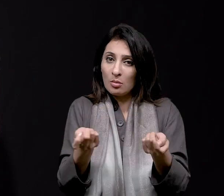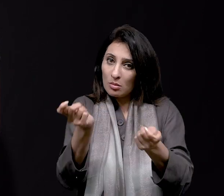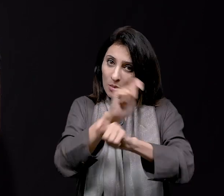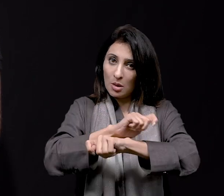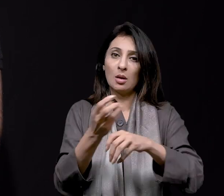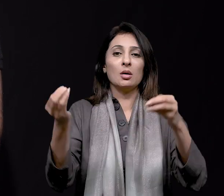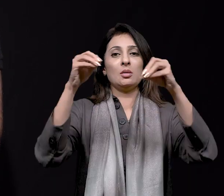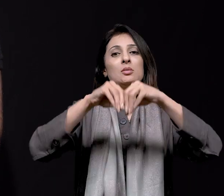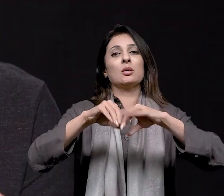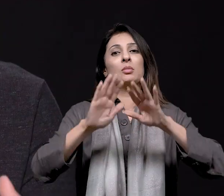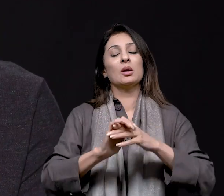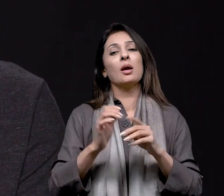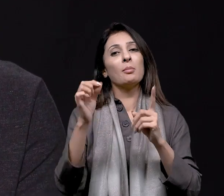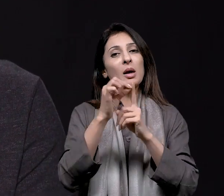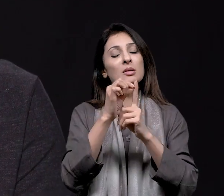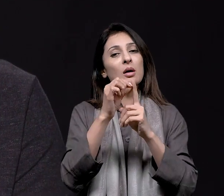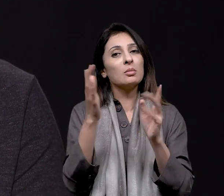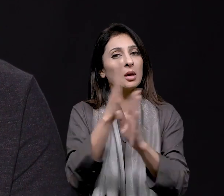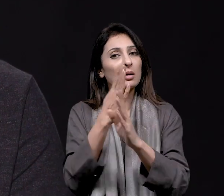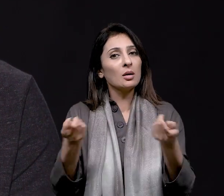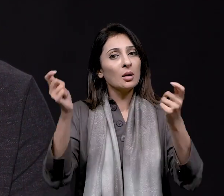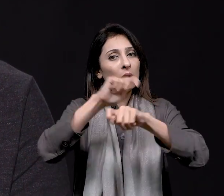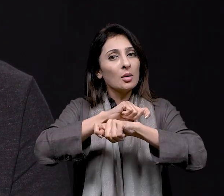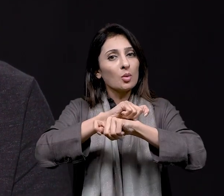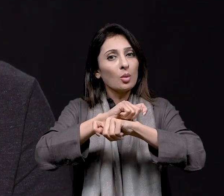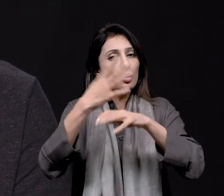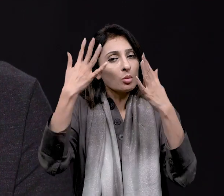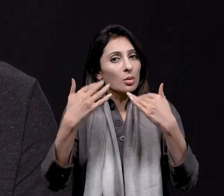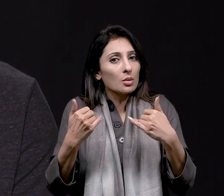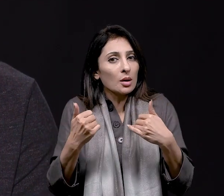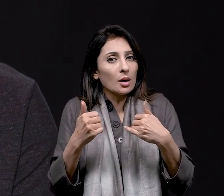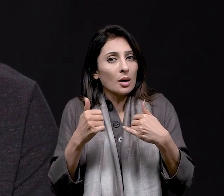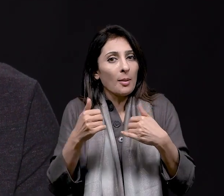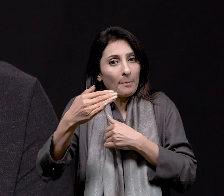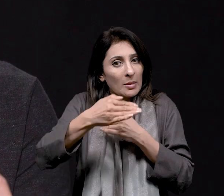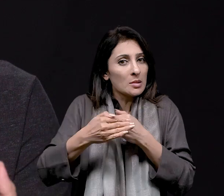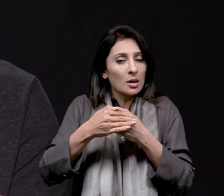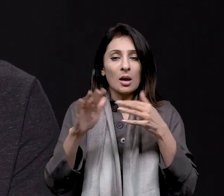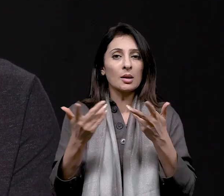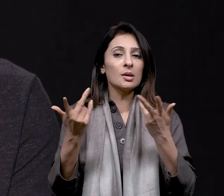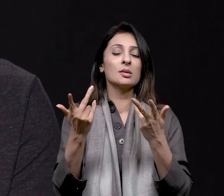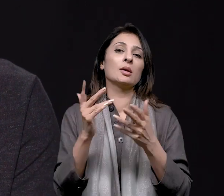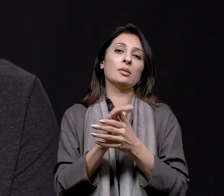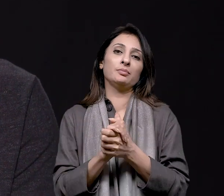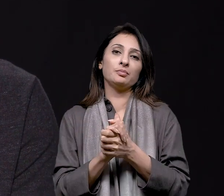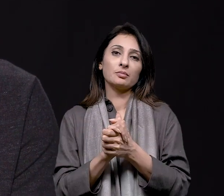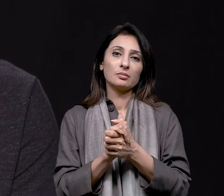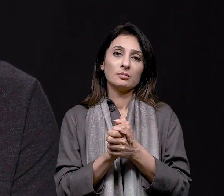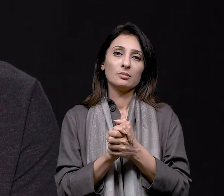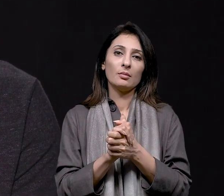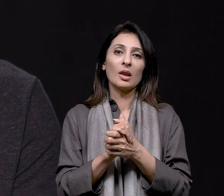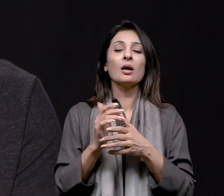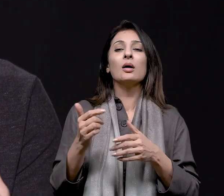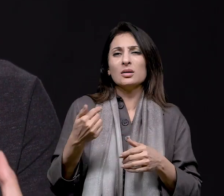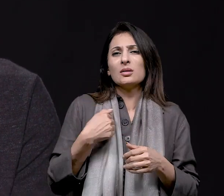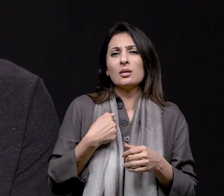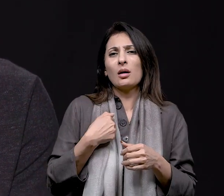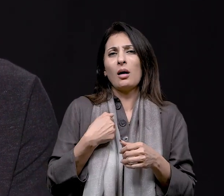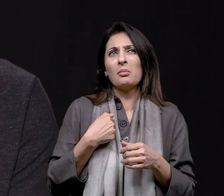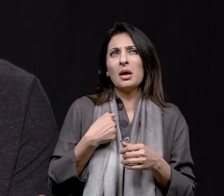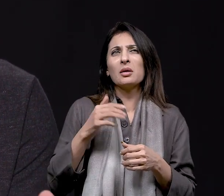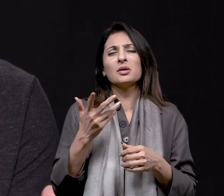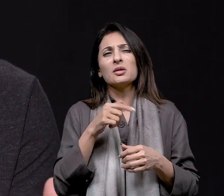اثر شامل ہے۔ پاکستان کو کلائمیٹ چینج کے اثرات سے کیسا بچایا جائے؟ اس سے پہلے کہ آپ کہیں کہ ہمیں